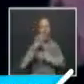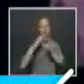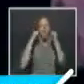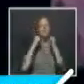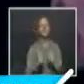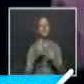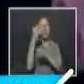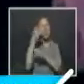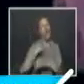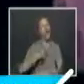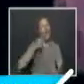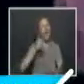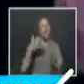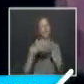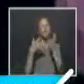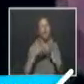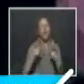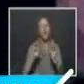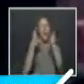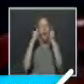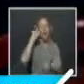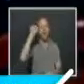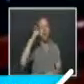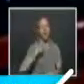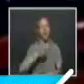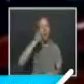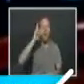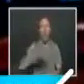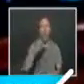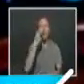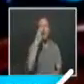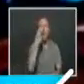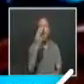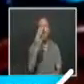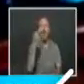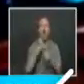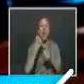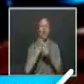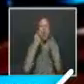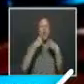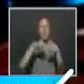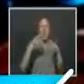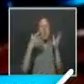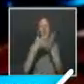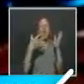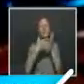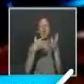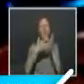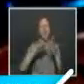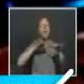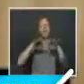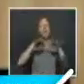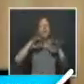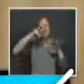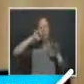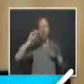המדינה. אנחנו חייבים לבדוק מה קרה שם. אנחנו חייבים לראות, לעשות ועדת חקירה ממשלתית בנושא הצוללות, כדי